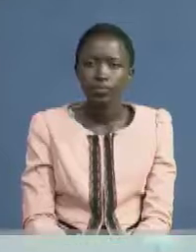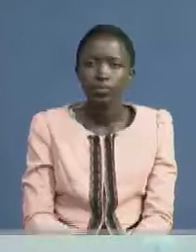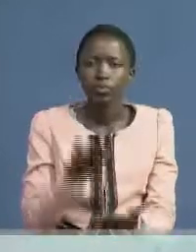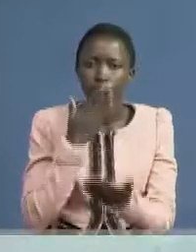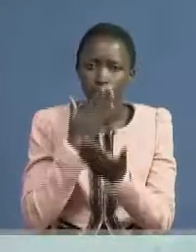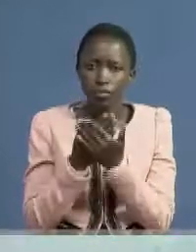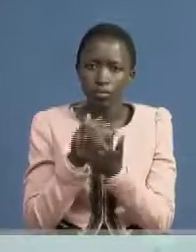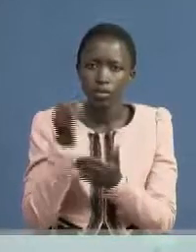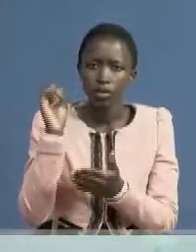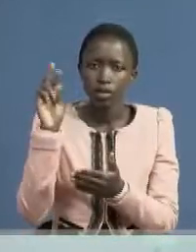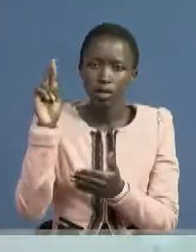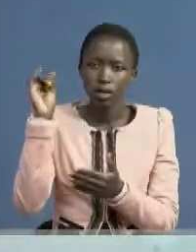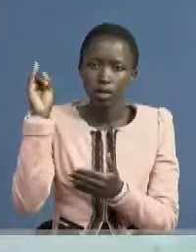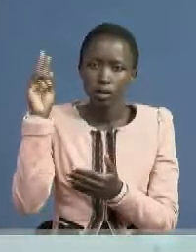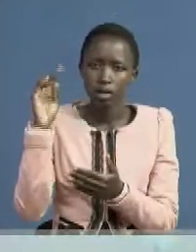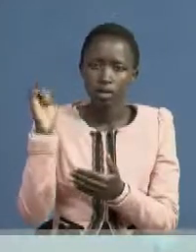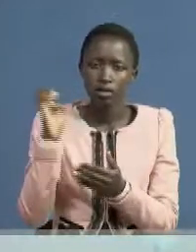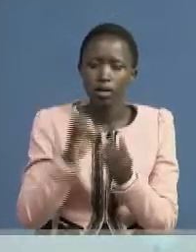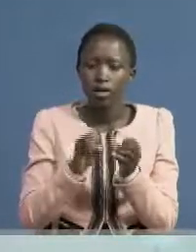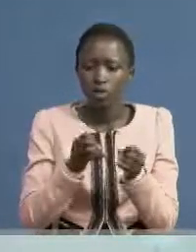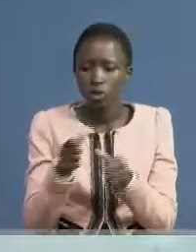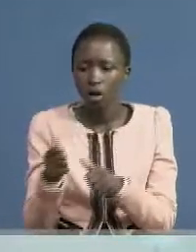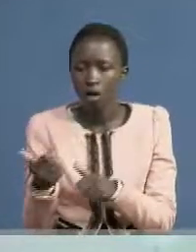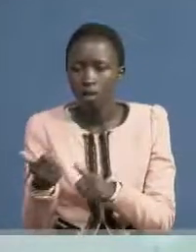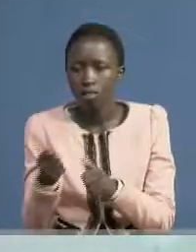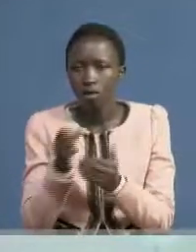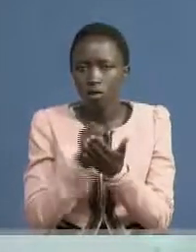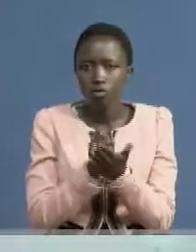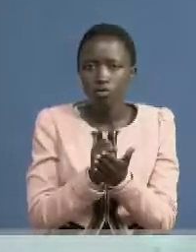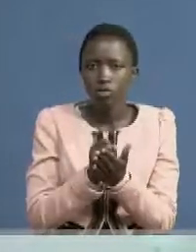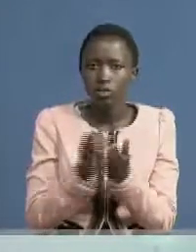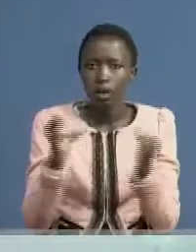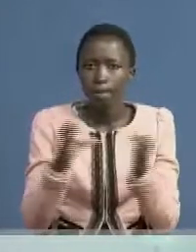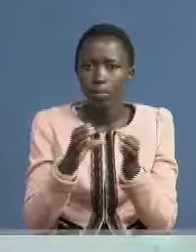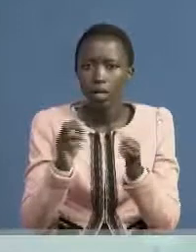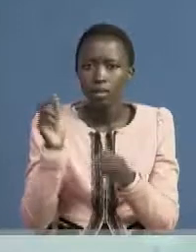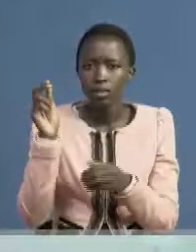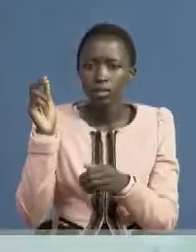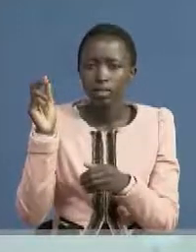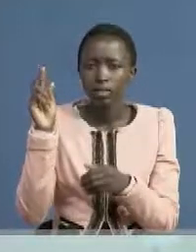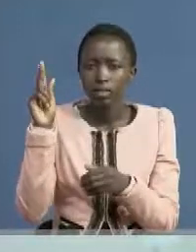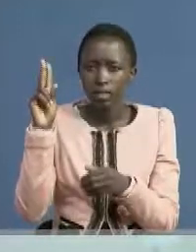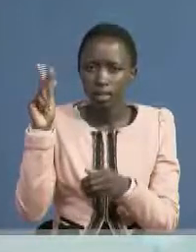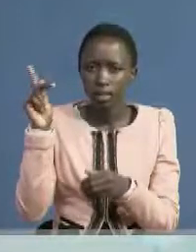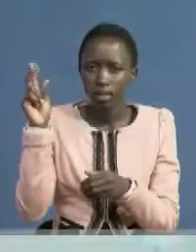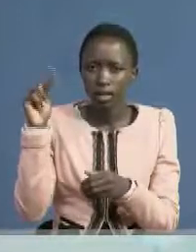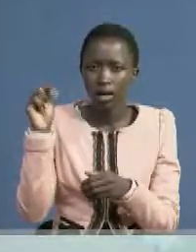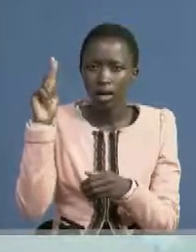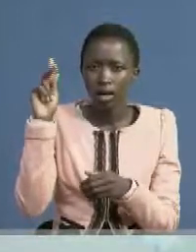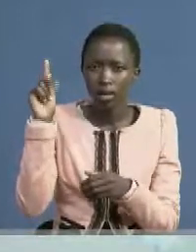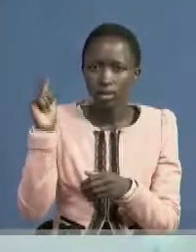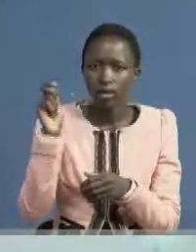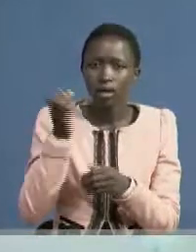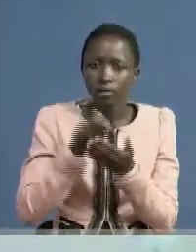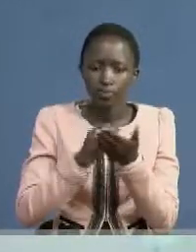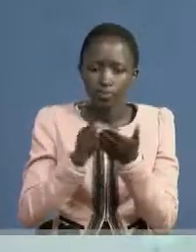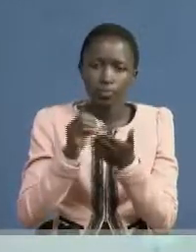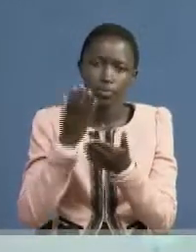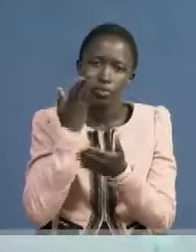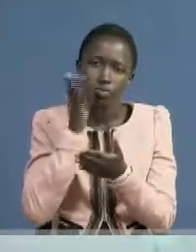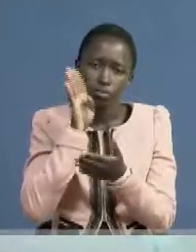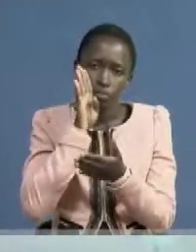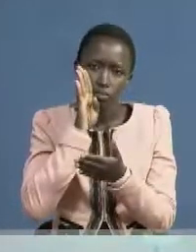Naam, shukrani sana Irene. Katika taarifa nyingine ni kuwa maafisa wa chama cha walimu Knut tawi la Isiolo wameandikia tume ya maadili na kupambana